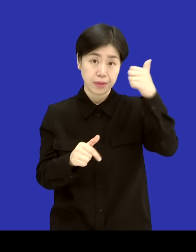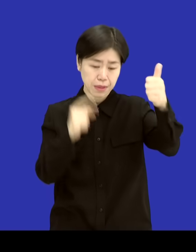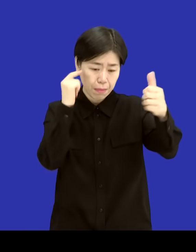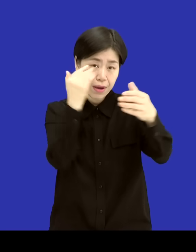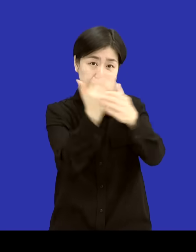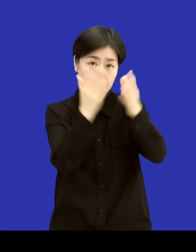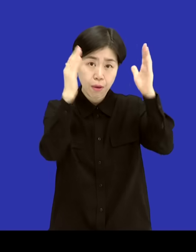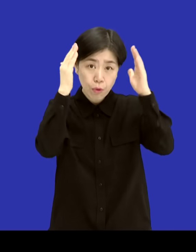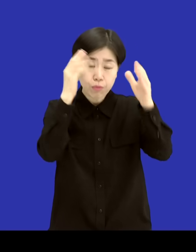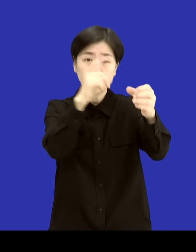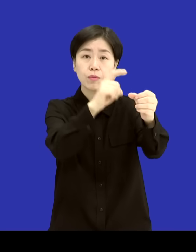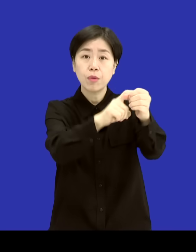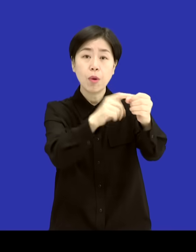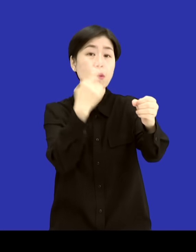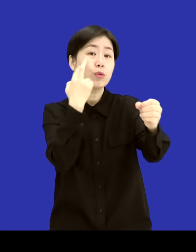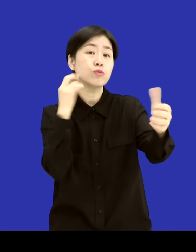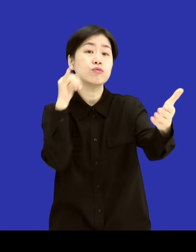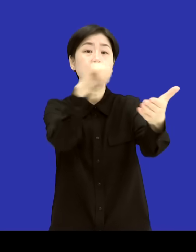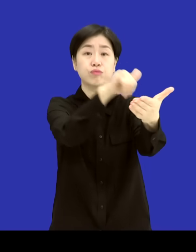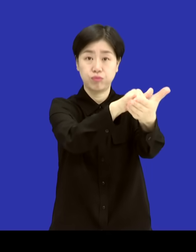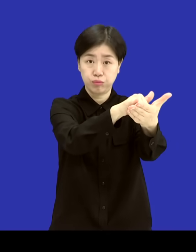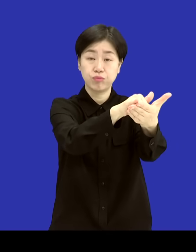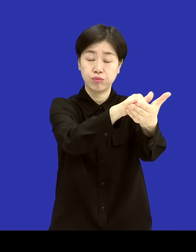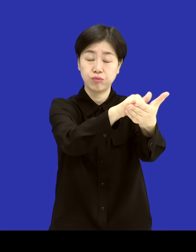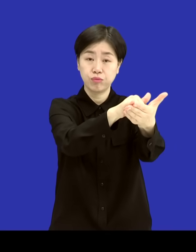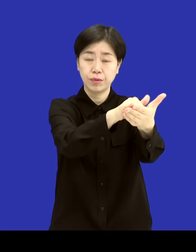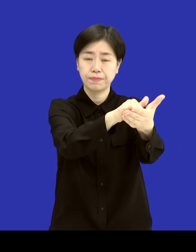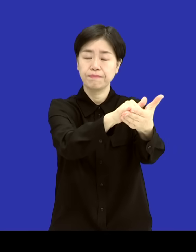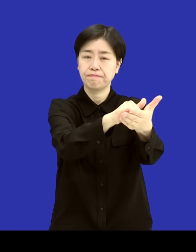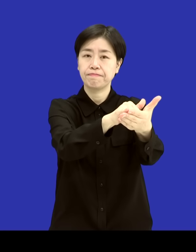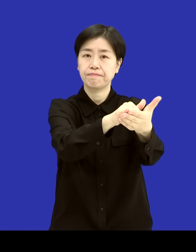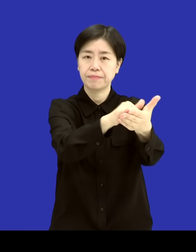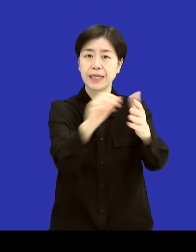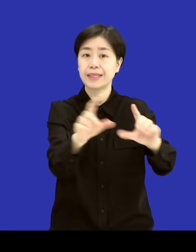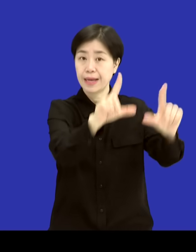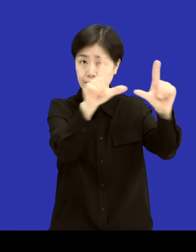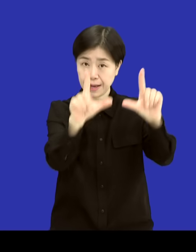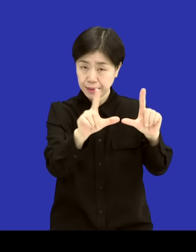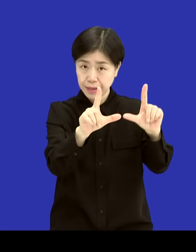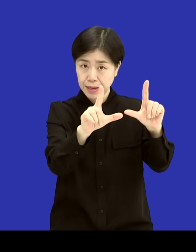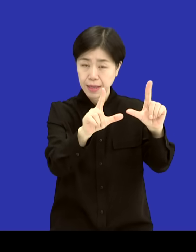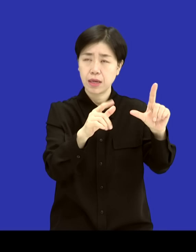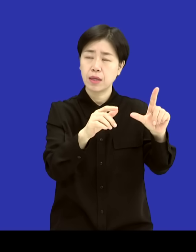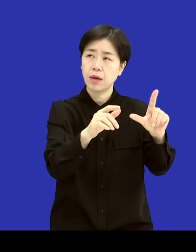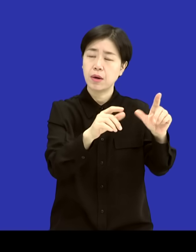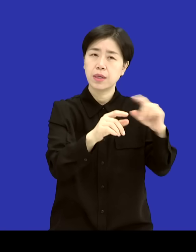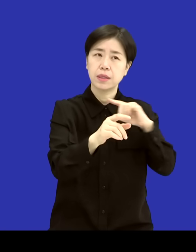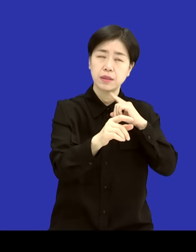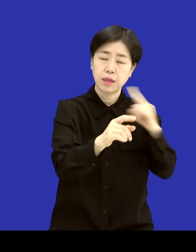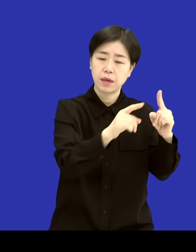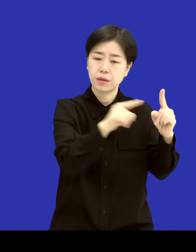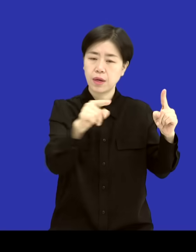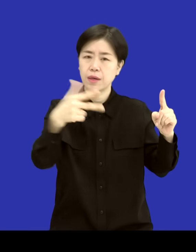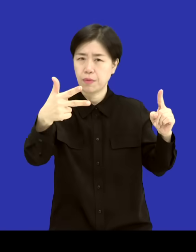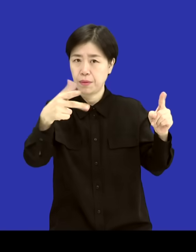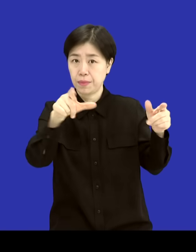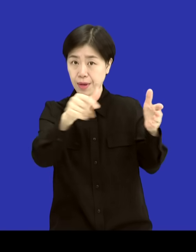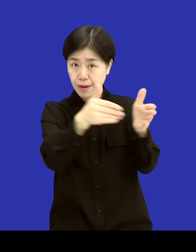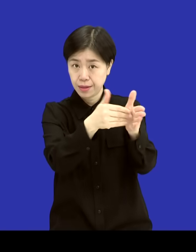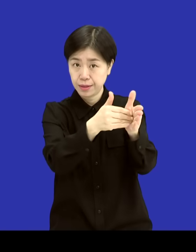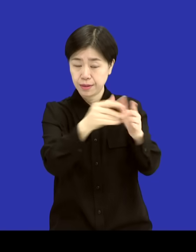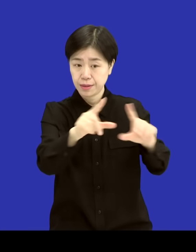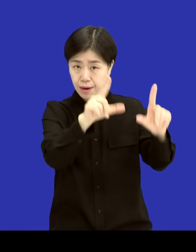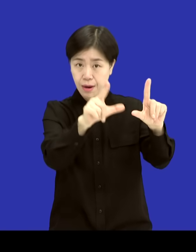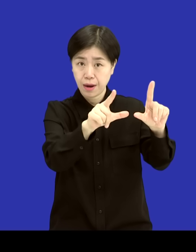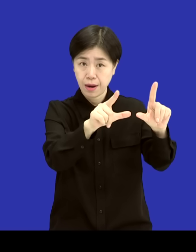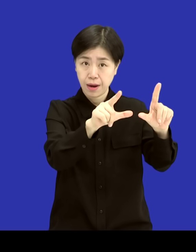과정을 하시고 계셔가지고 미국에서 그래서 1살 때 미국에 가서 7살 때까지 살다가 다시 들어와서